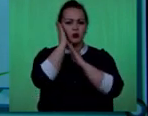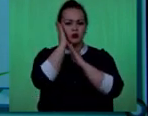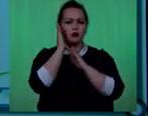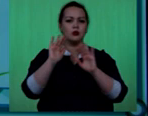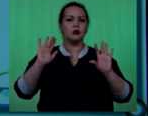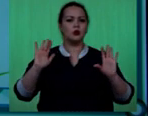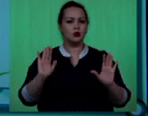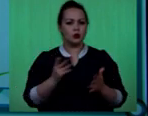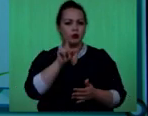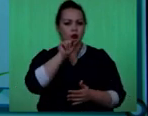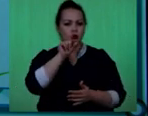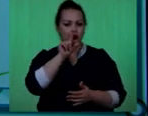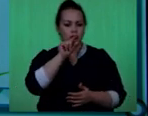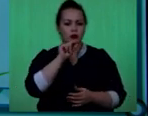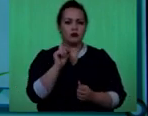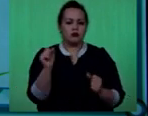в замерзает